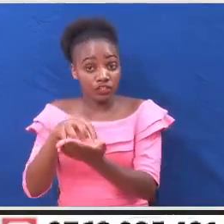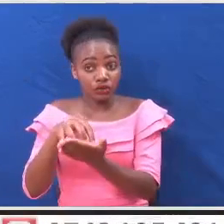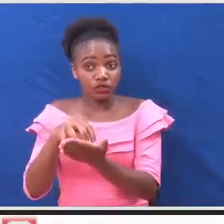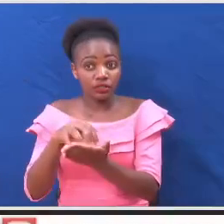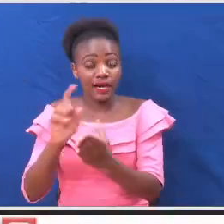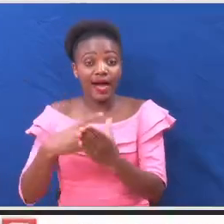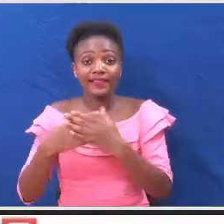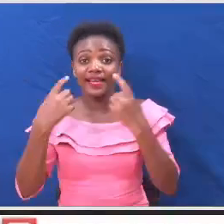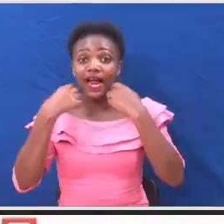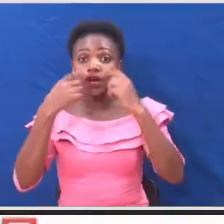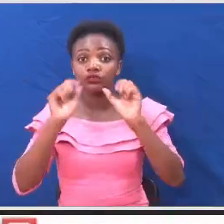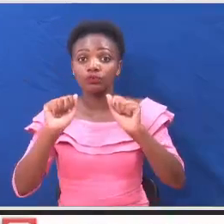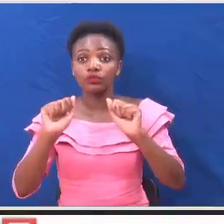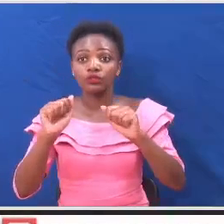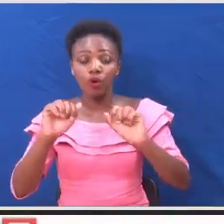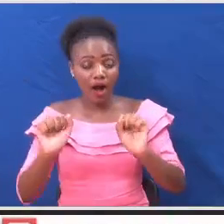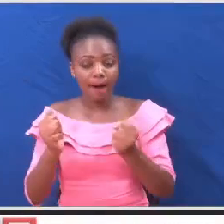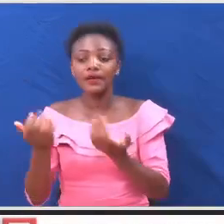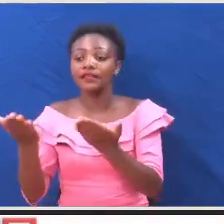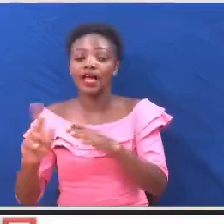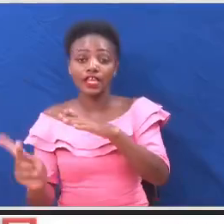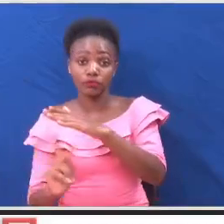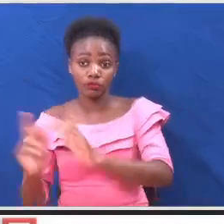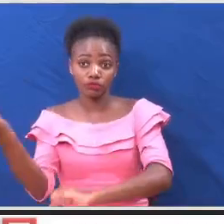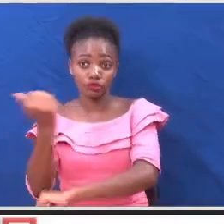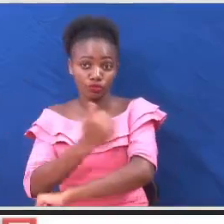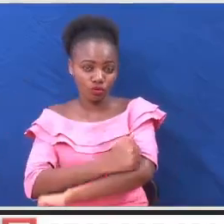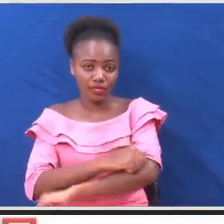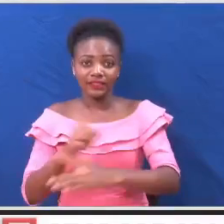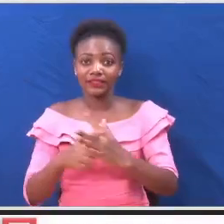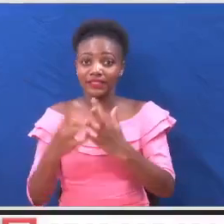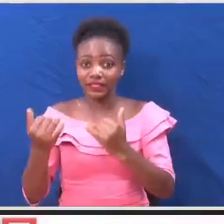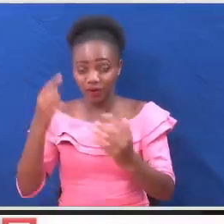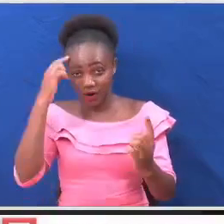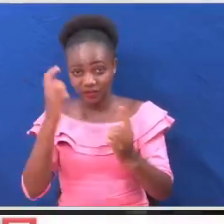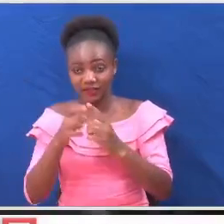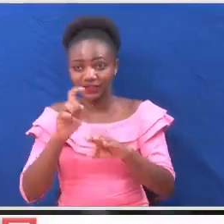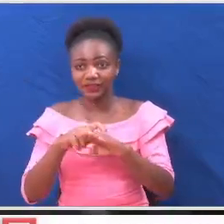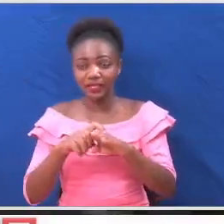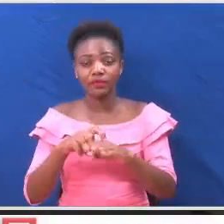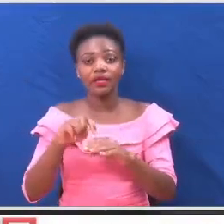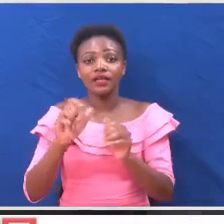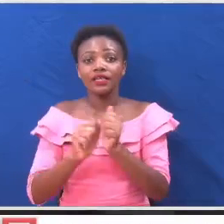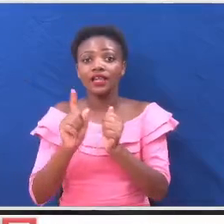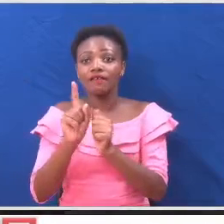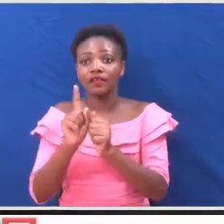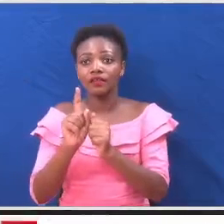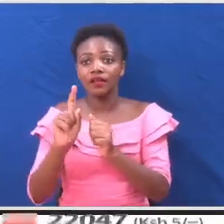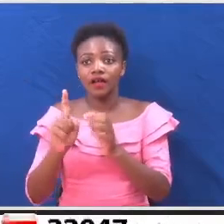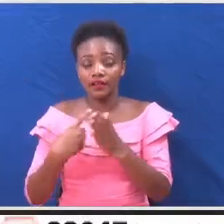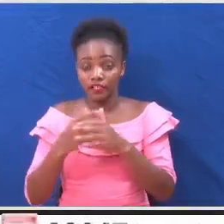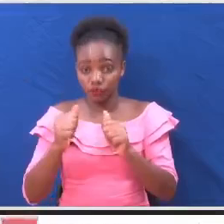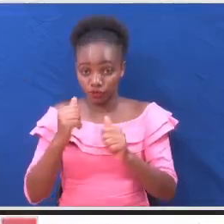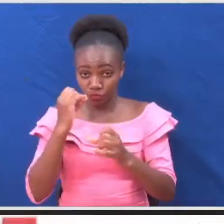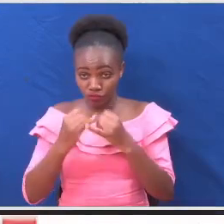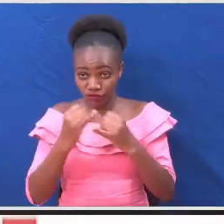matokeo ya uchaguzi huu yataweza kutolewa katika kituo kile kuanzia Sasa mpaka mwendo wa saa Tano saa Sita Hivi ndio makadirio